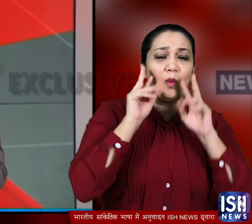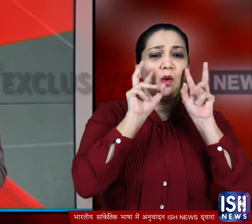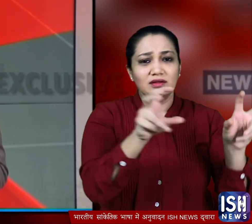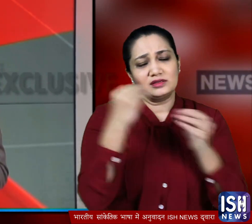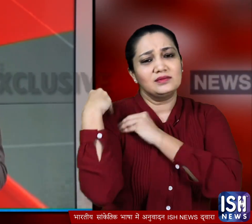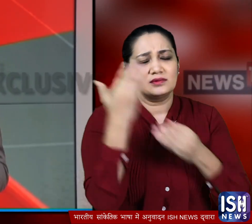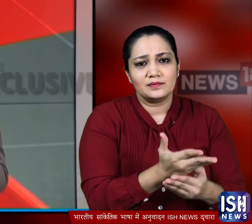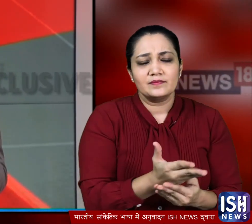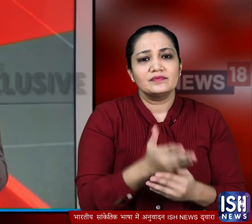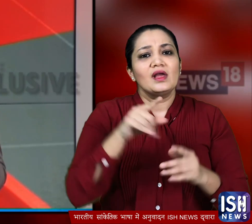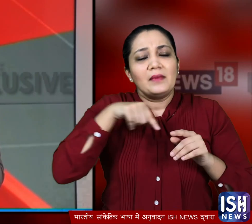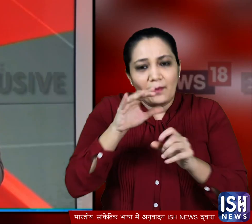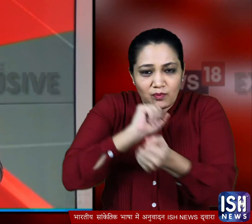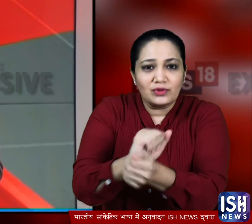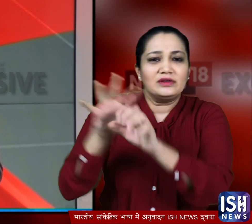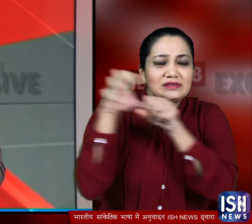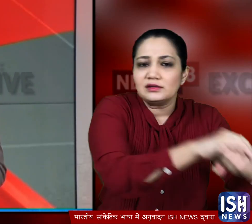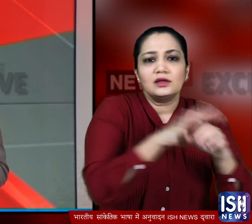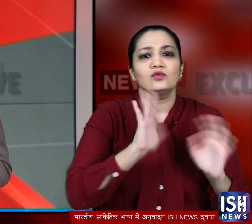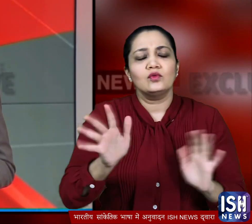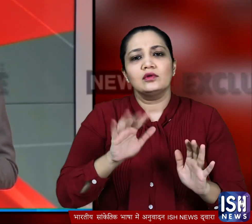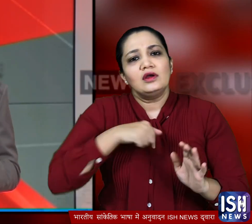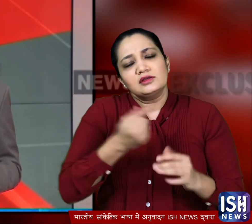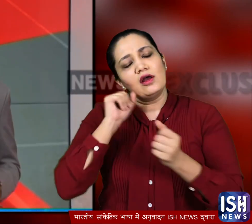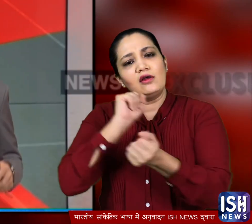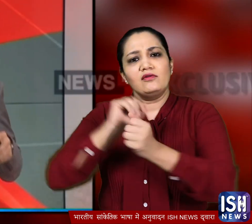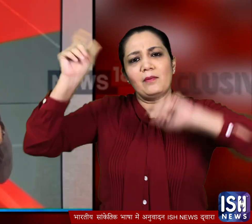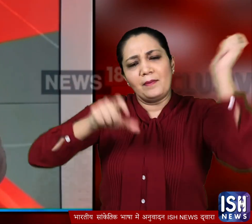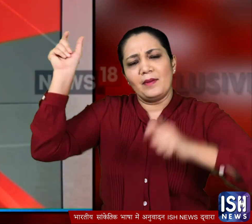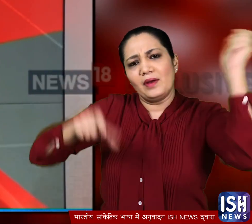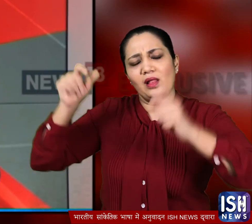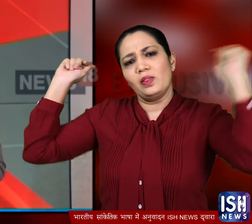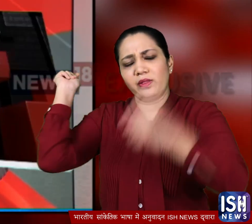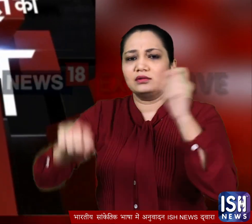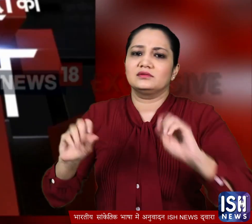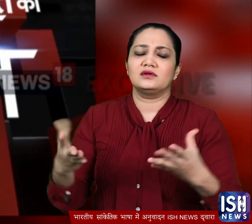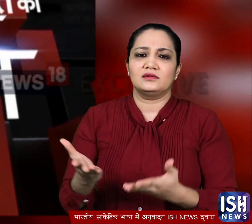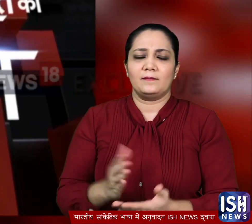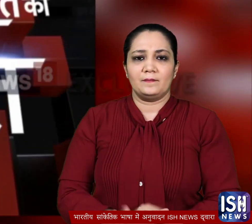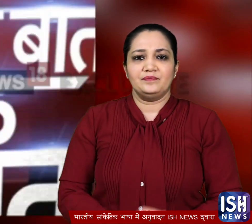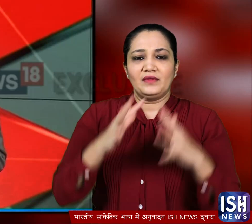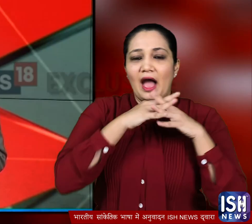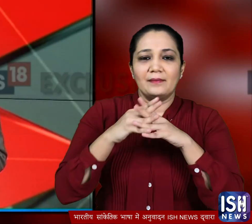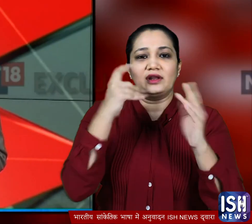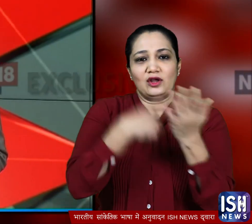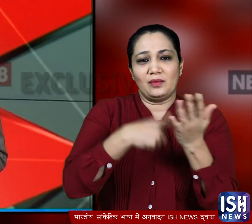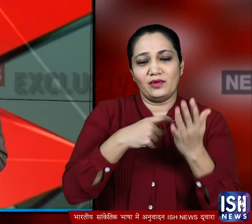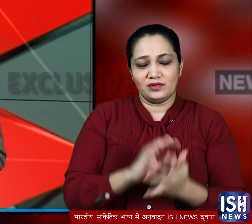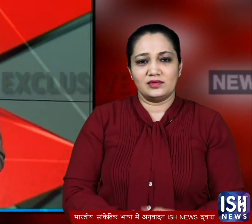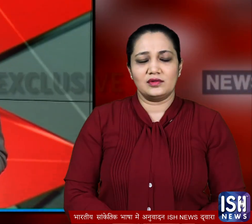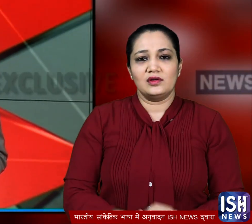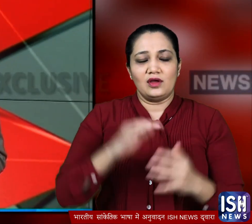लेकिन आरोपियों को उनके या पुलिस के हवाले करने के बजाय भीड़ खुद मॉब लिंचिंग का अपराध करने लगी। अमेरिकी एक रिपोर्ट